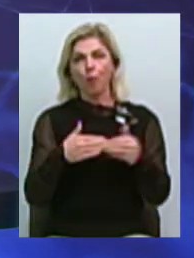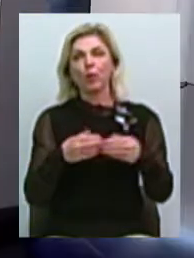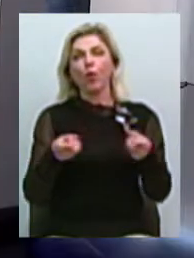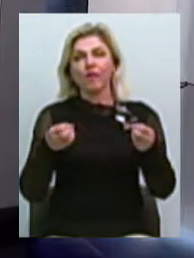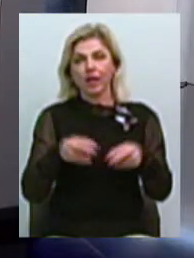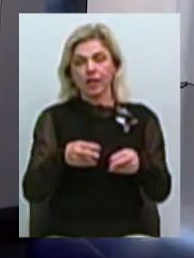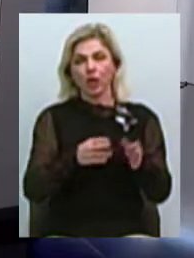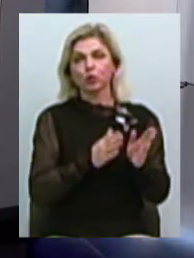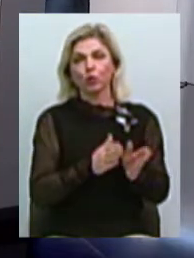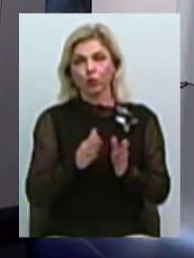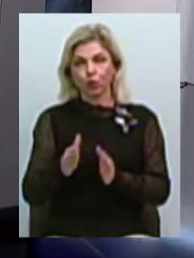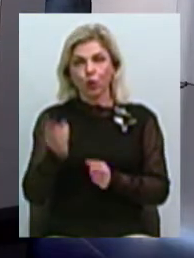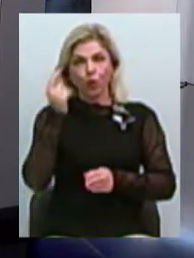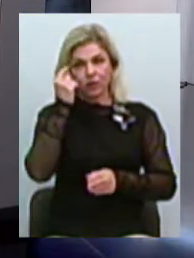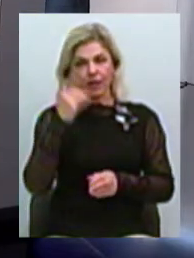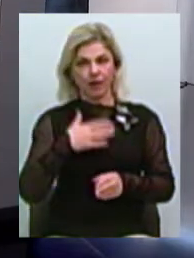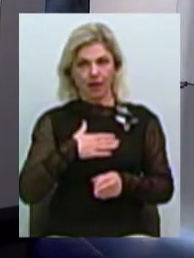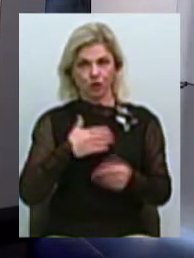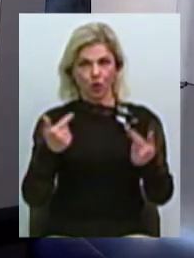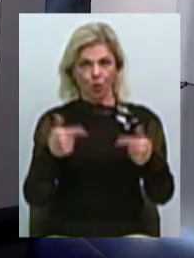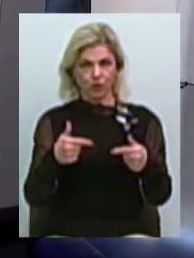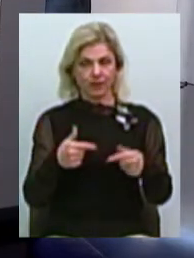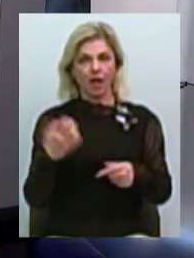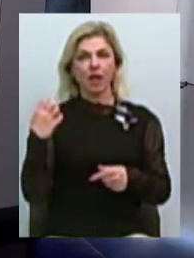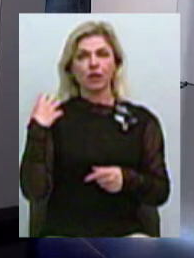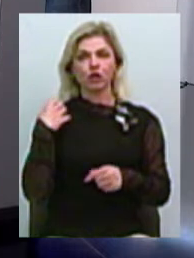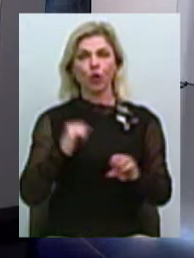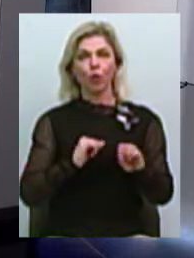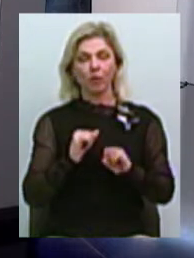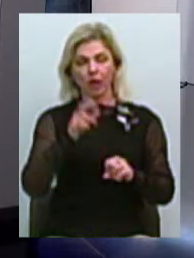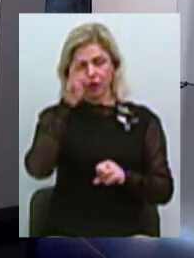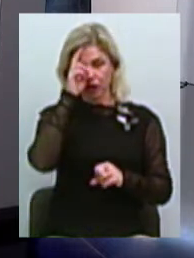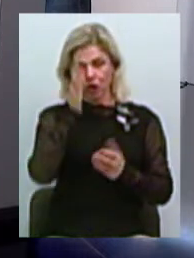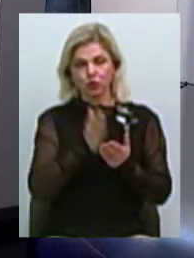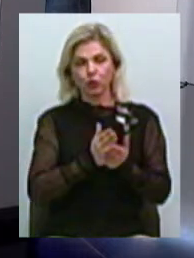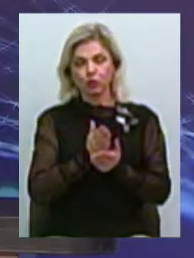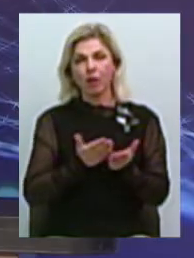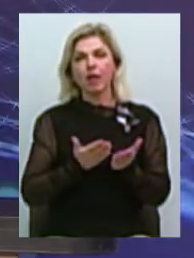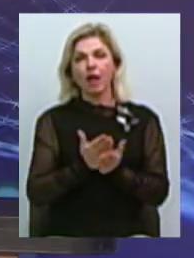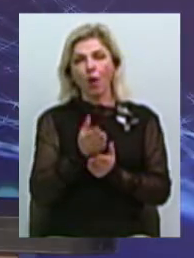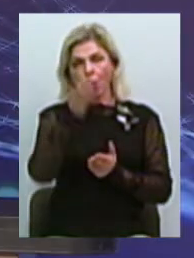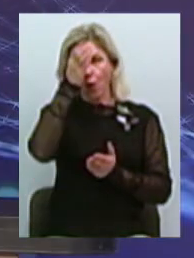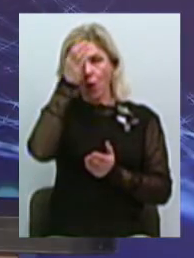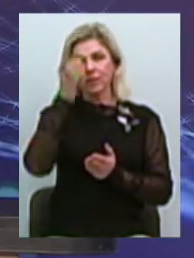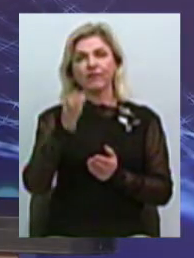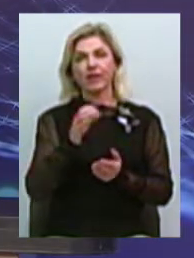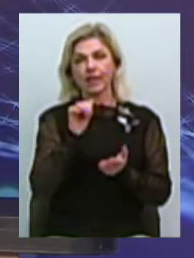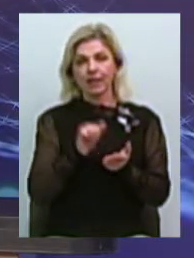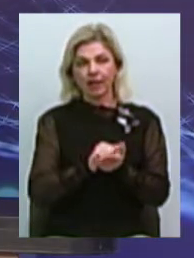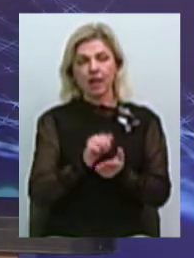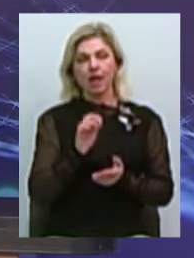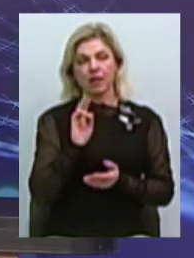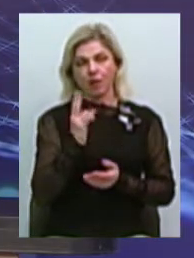нашої сьогоднішньої гості. В студії – начальниця управління Державної служби якості освіти у Миколаївській області –